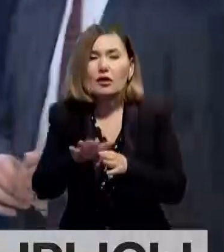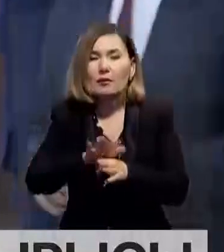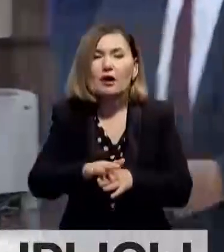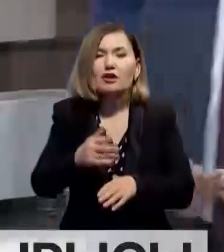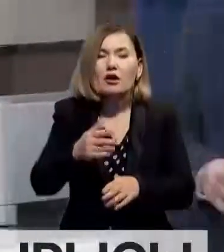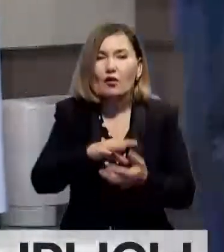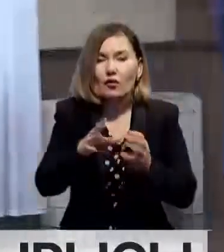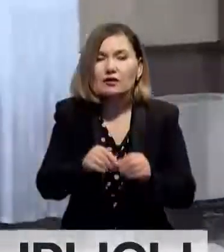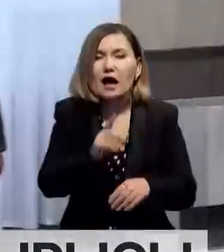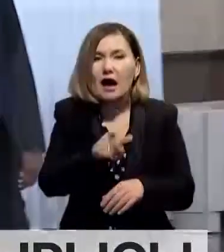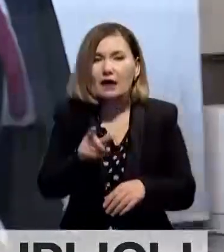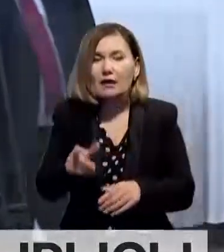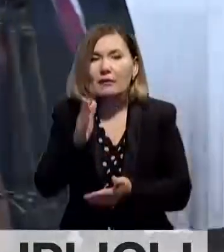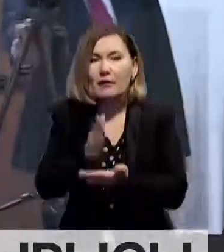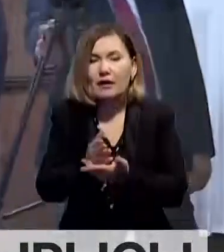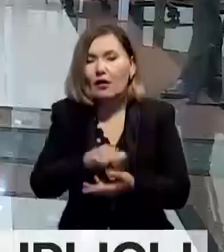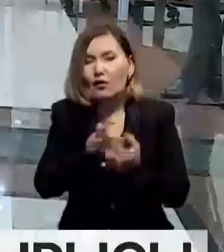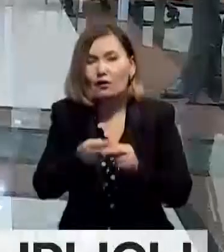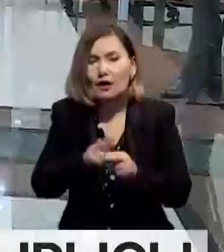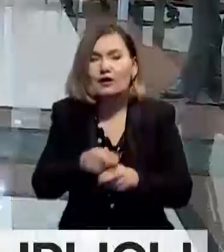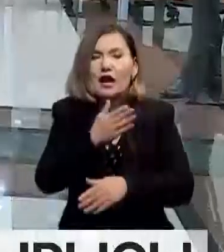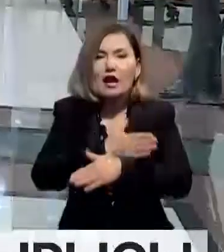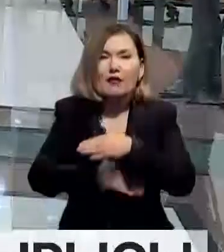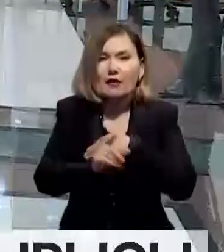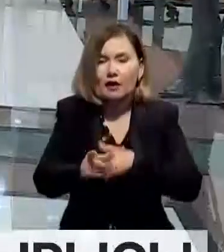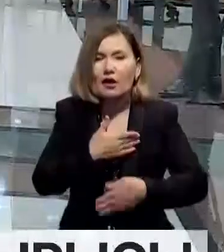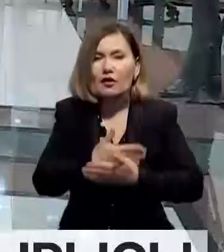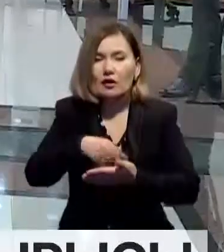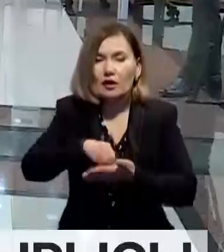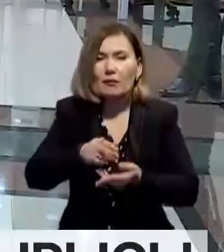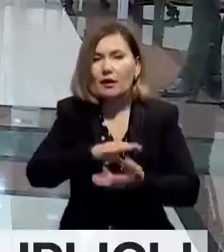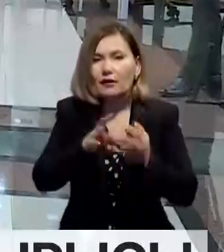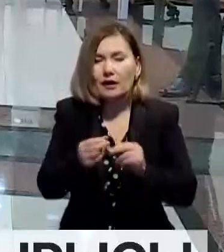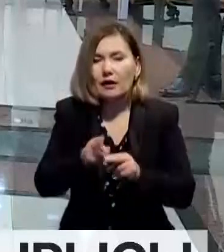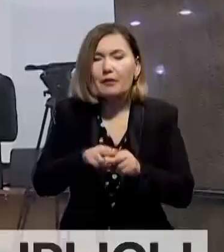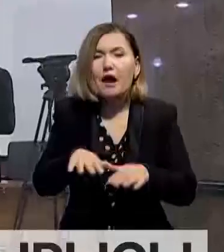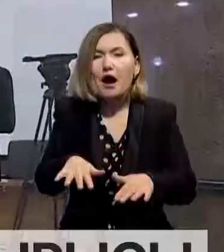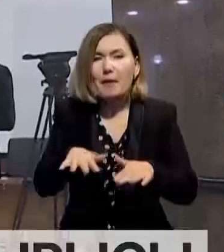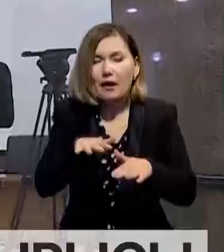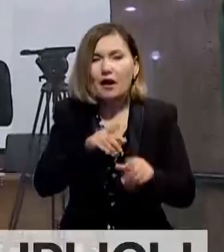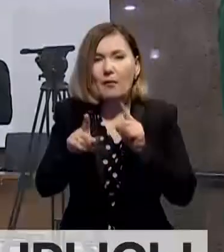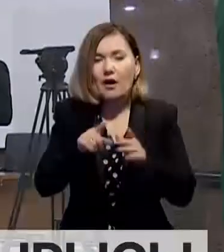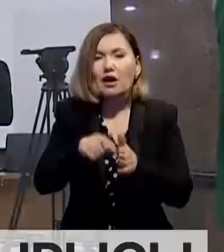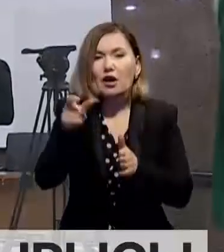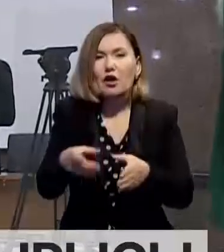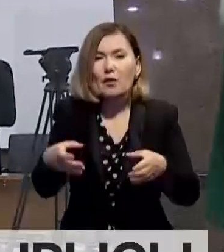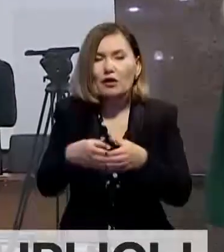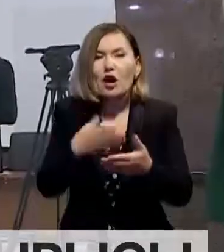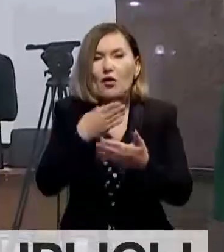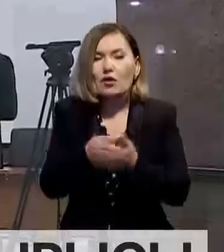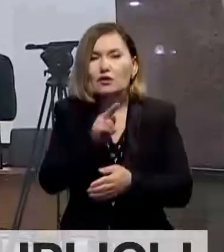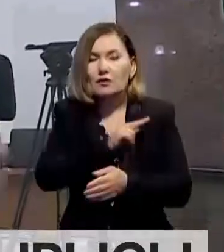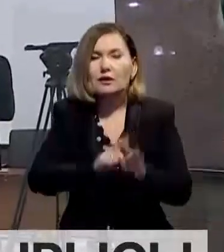шектеулі азаматтар да заң шығару ісіне белсенді араласып келеді. Таяуда инклюзивті парламент депутаттық тобы өз